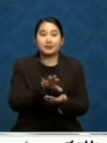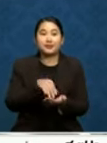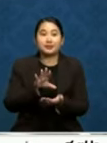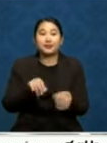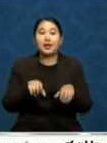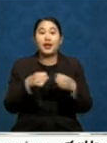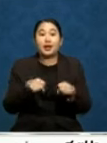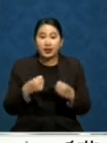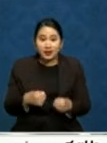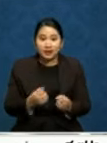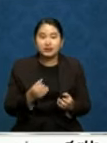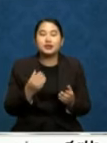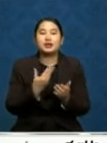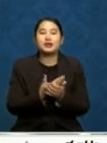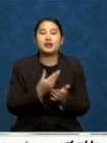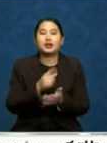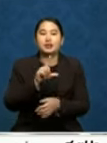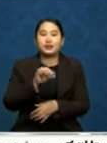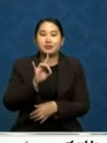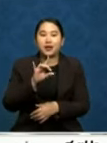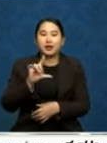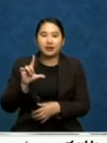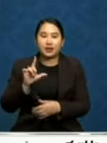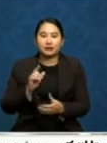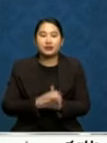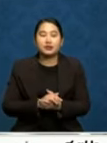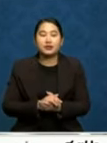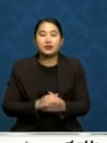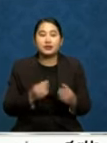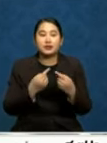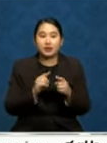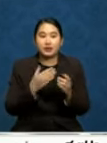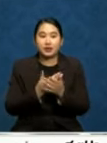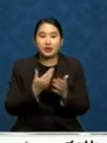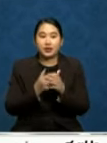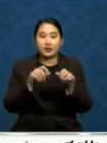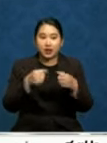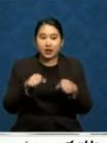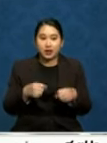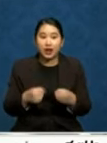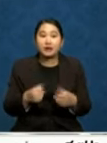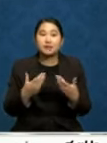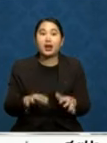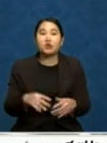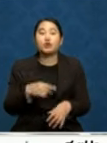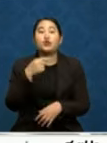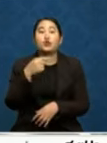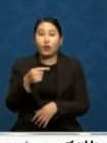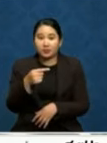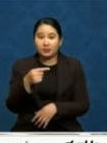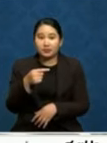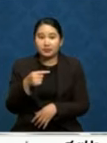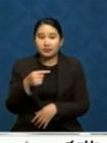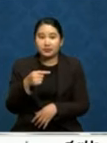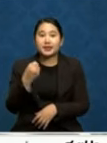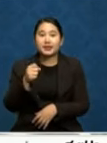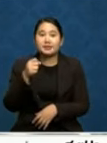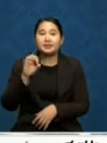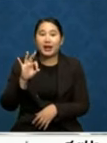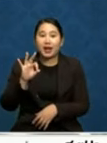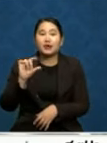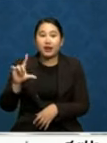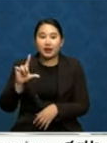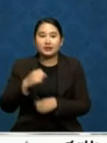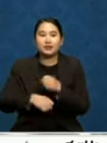ชิกทั้งหมดเนี่ยประมาณ28ล้านบาทแต่หักจากค่าใช้จ่ายไปแล้วเนี่ยมันติดลบครับมันติดลบอยู่19ล้านบา